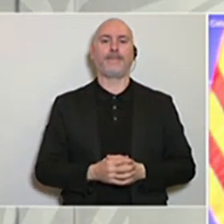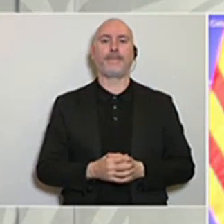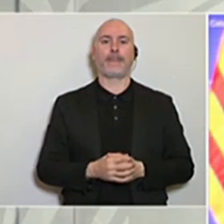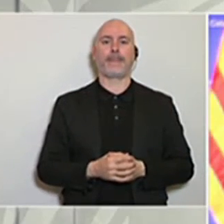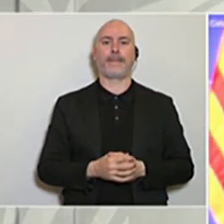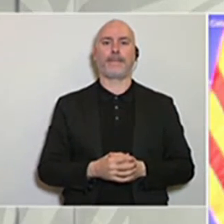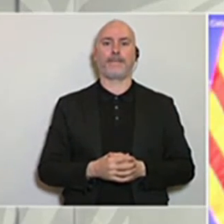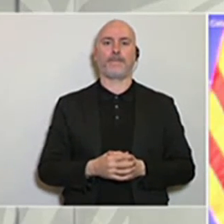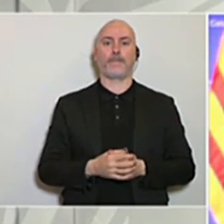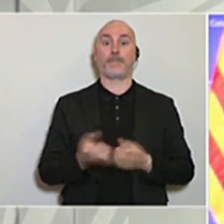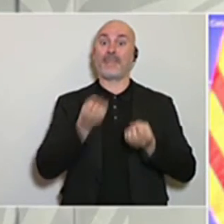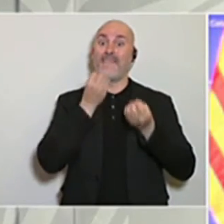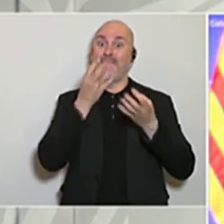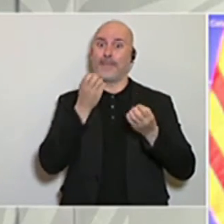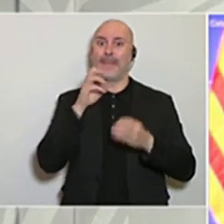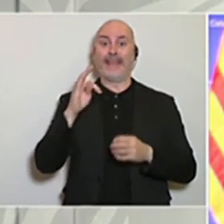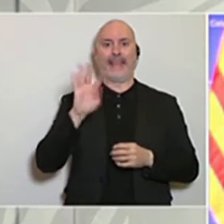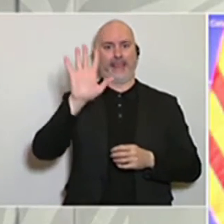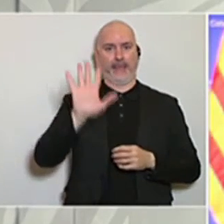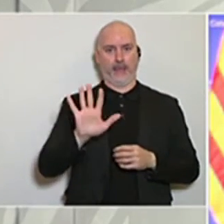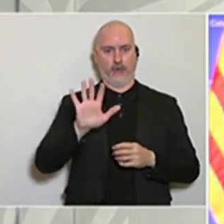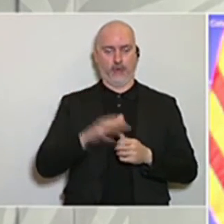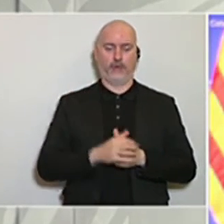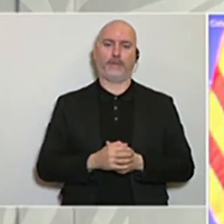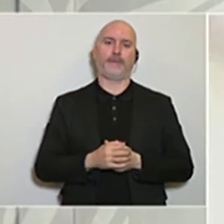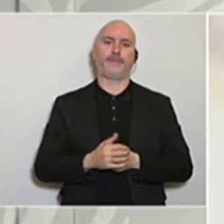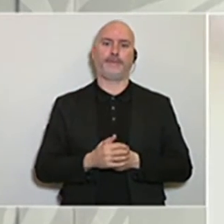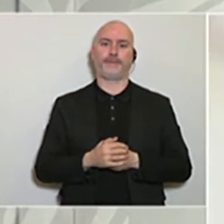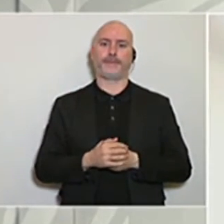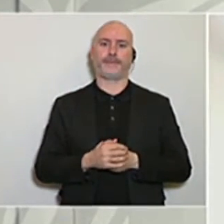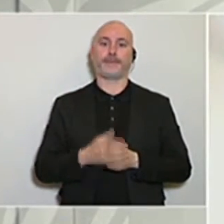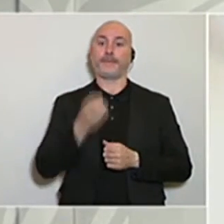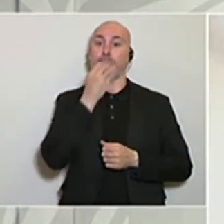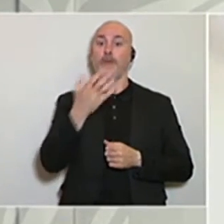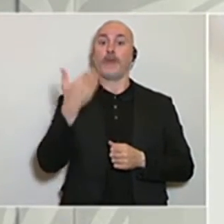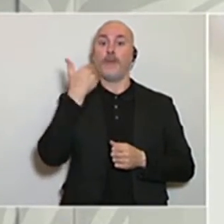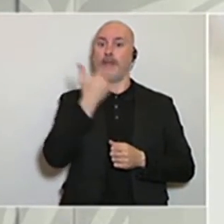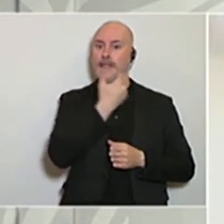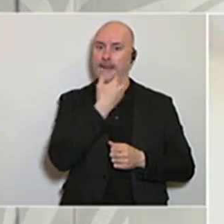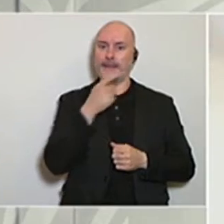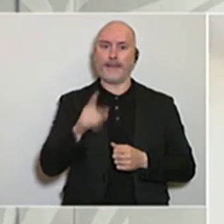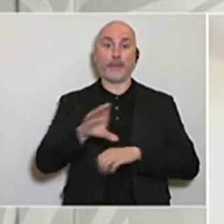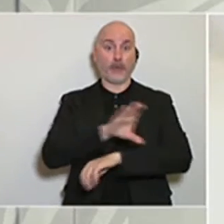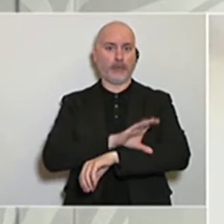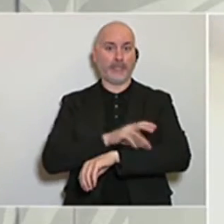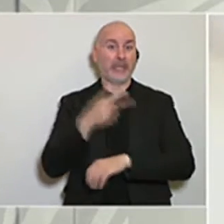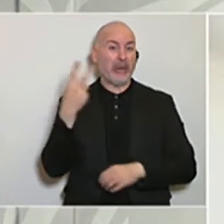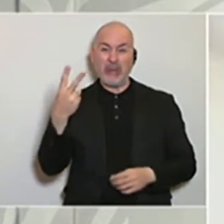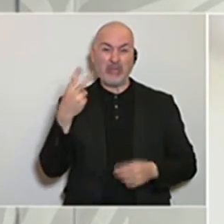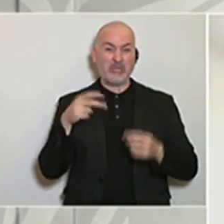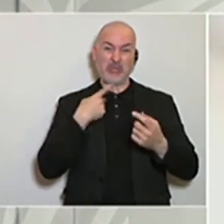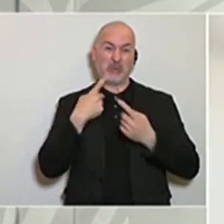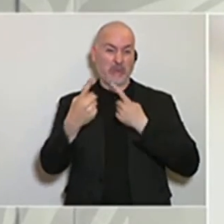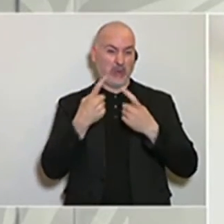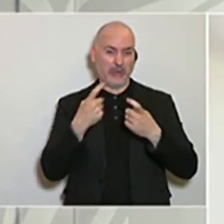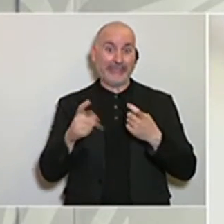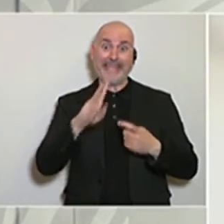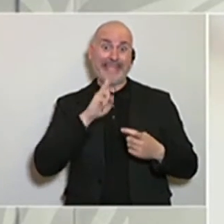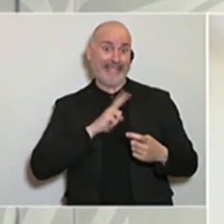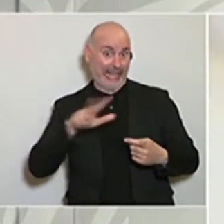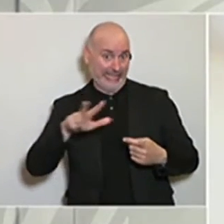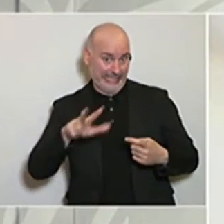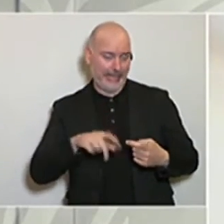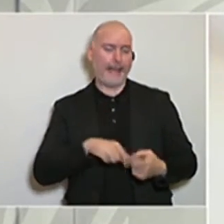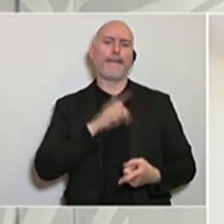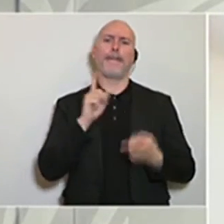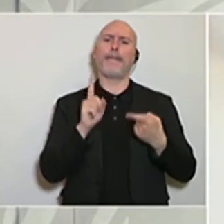Gràcies. Gemma Domene, de Informativos Telecinco. Què tal? Bona tarda, consellera. Teníem un parell de qüestions per respondre en castellà. Per una